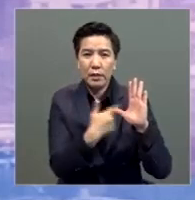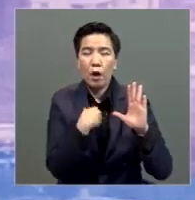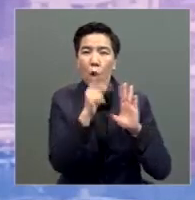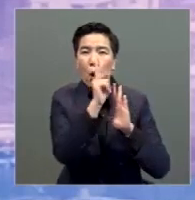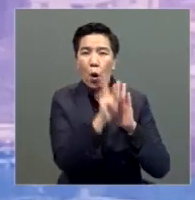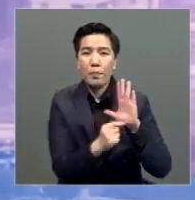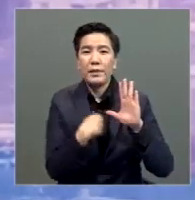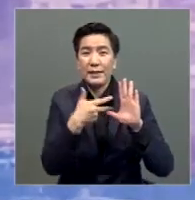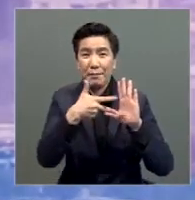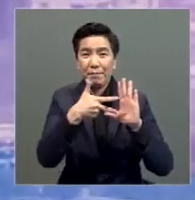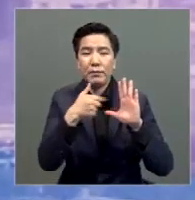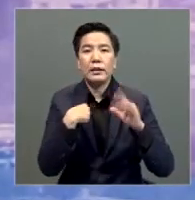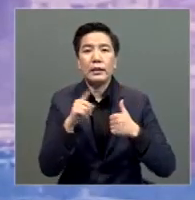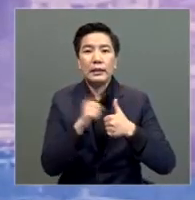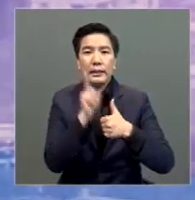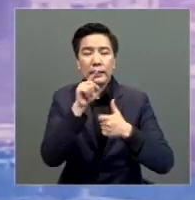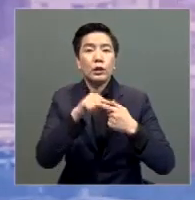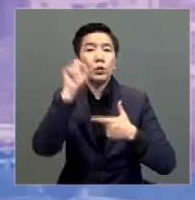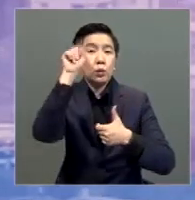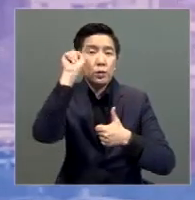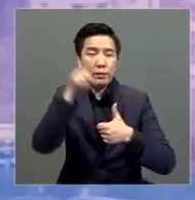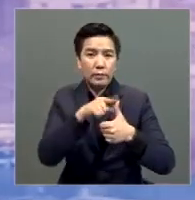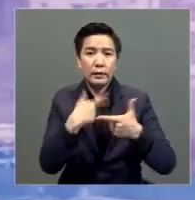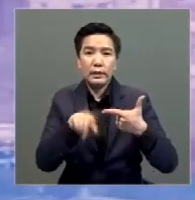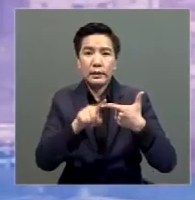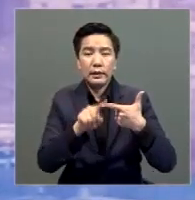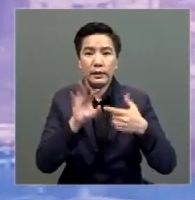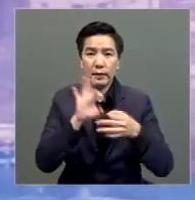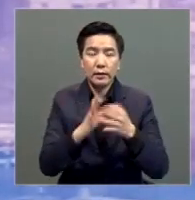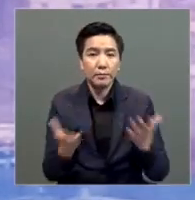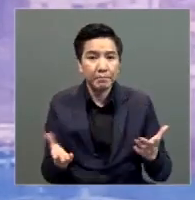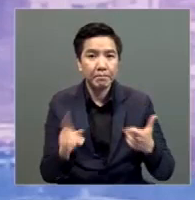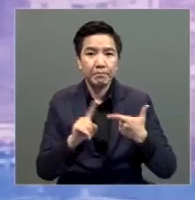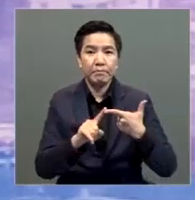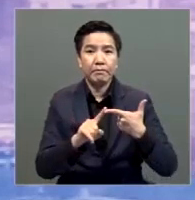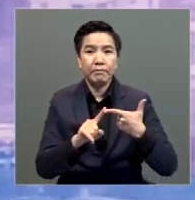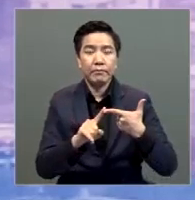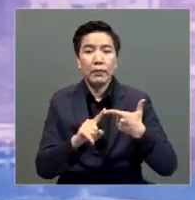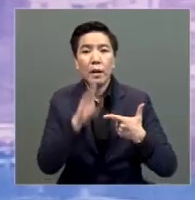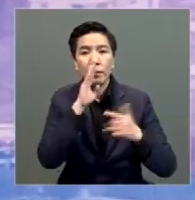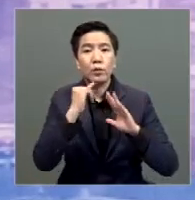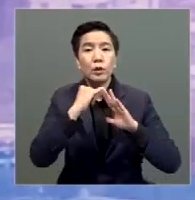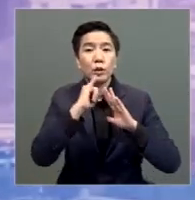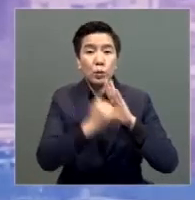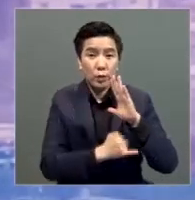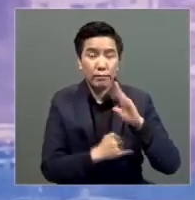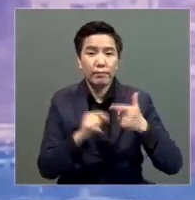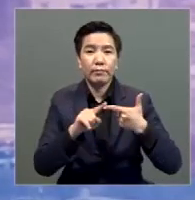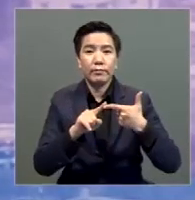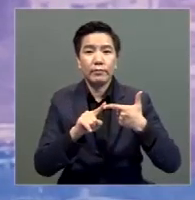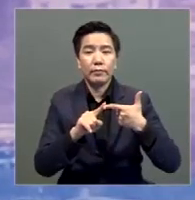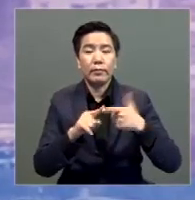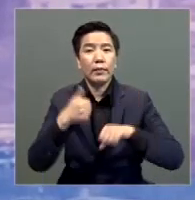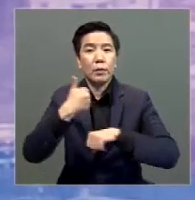3ข้อข้อ1คือเคอร์ฟิวข้อ2ก็คือว่าถ้าจังหวัดใด